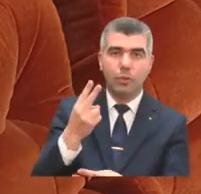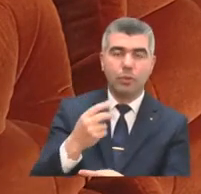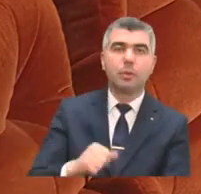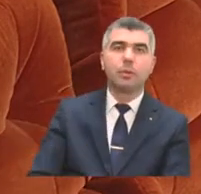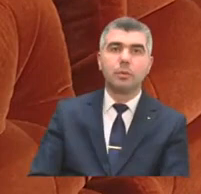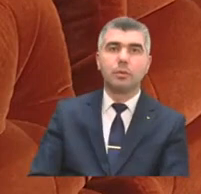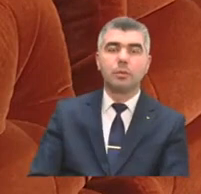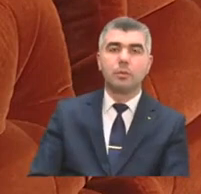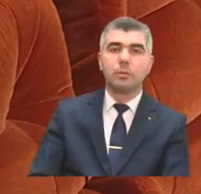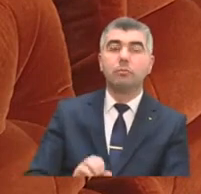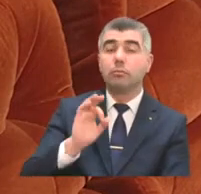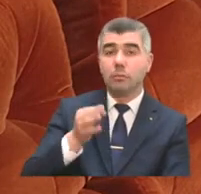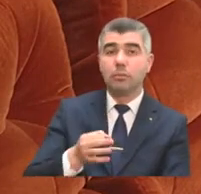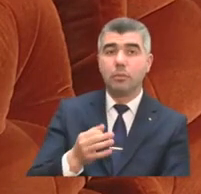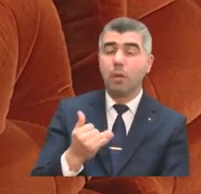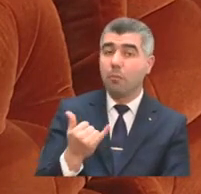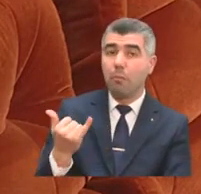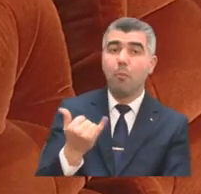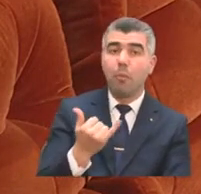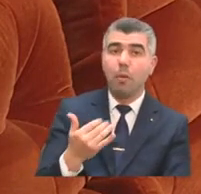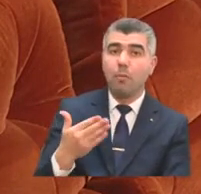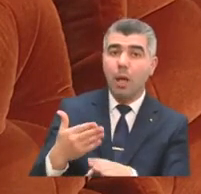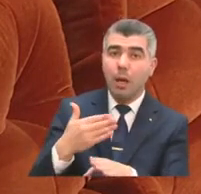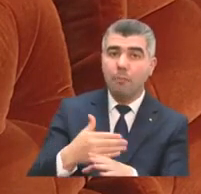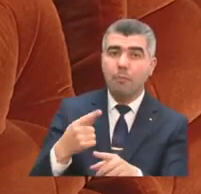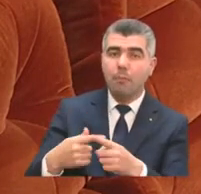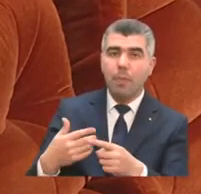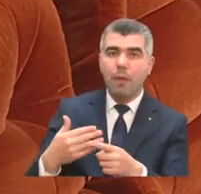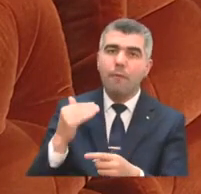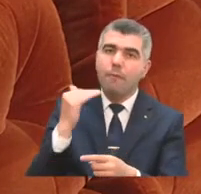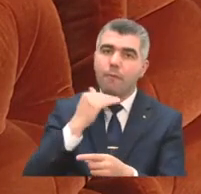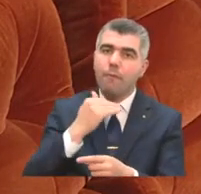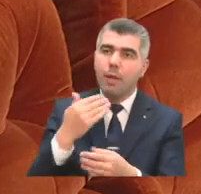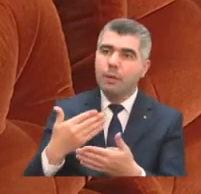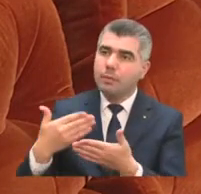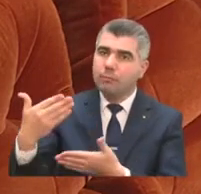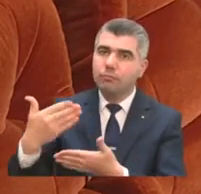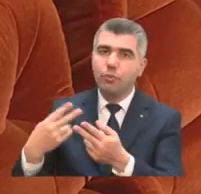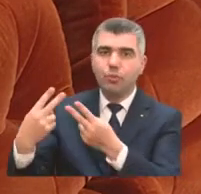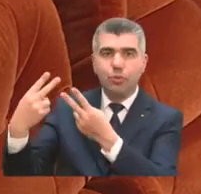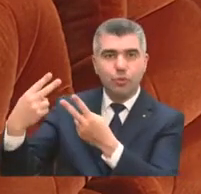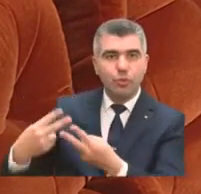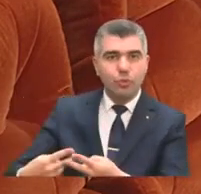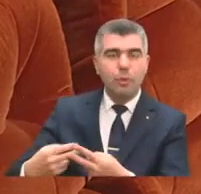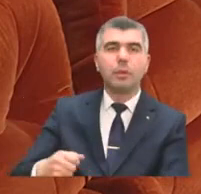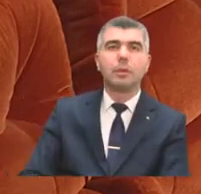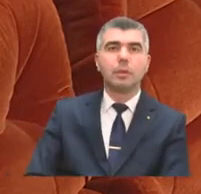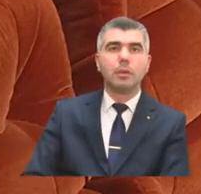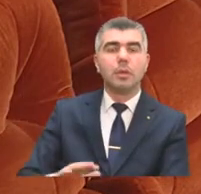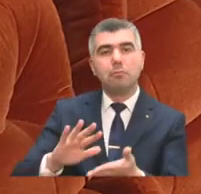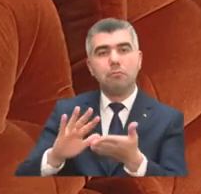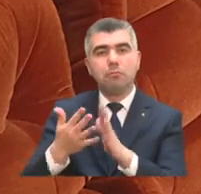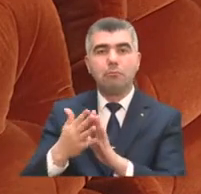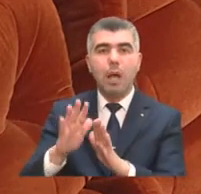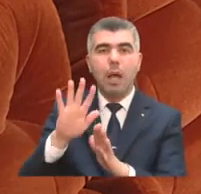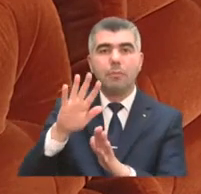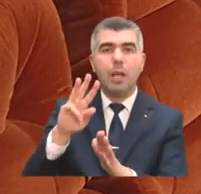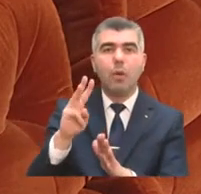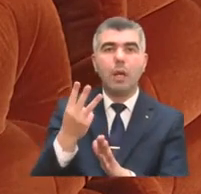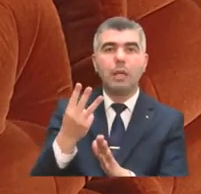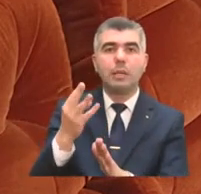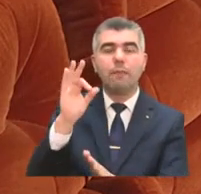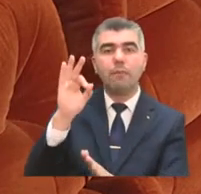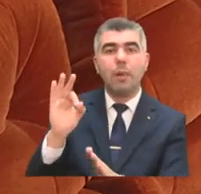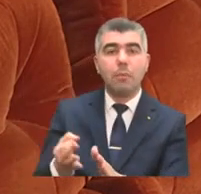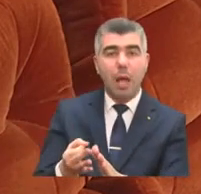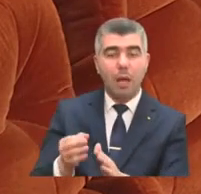هذا الحجم المسبق في ضمان انسيابية التدفقات خلال فترة الذروة، حيث أنه تقريبا 35% من المسافرين